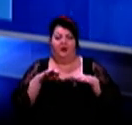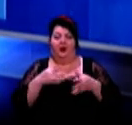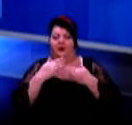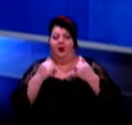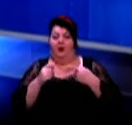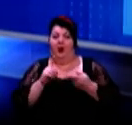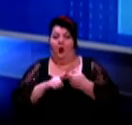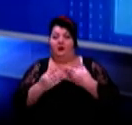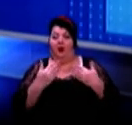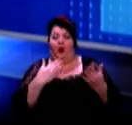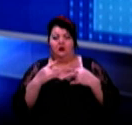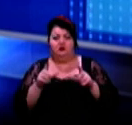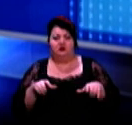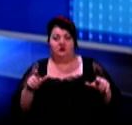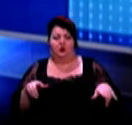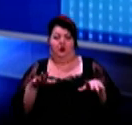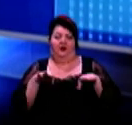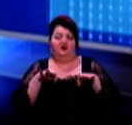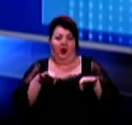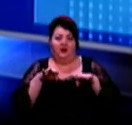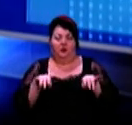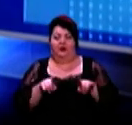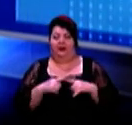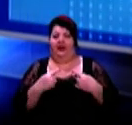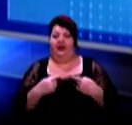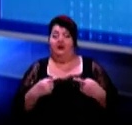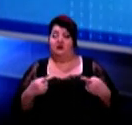контакту з людьми в транспорті і таке інше.